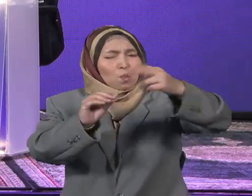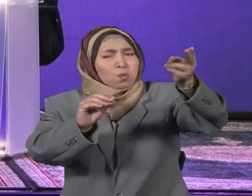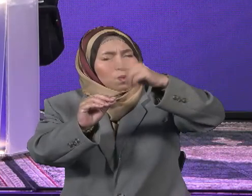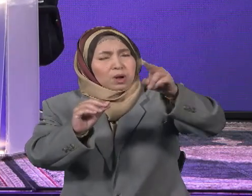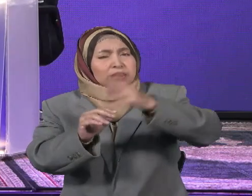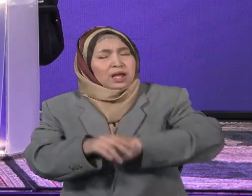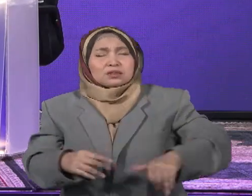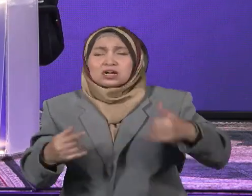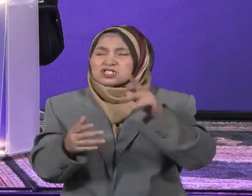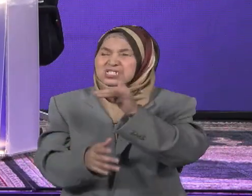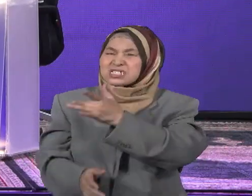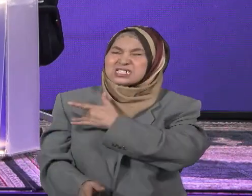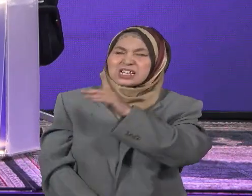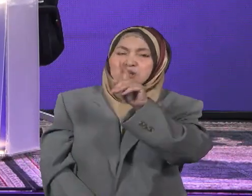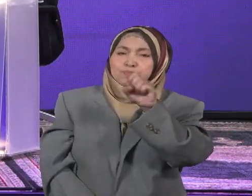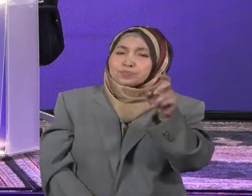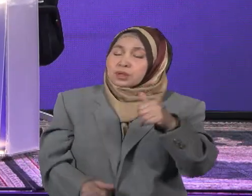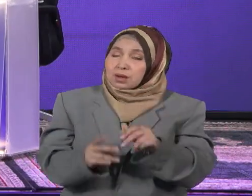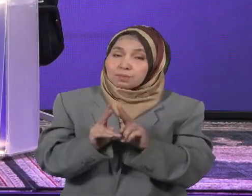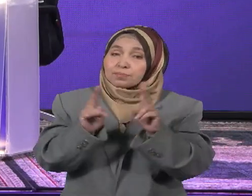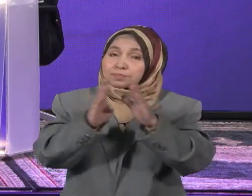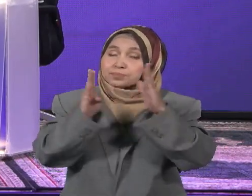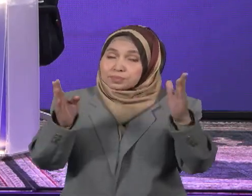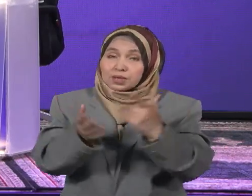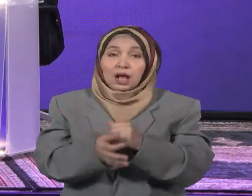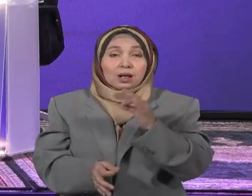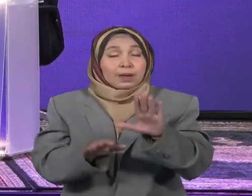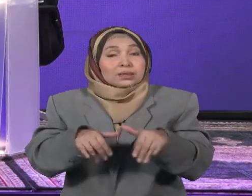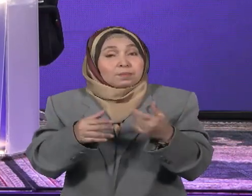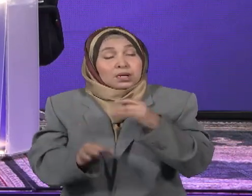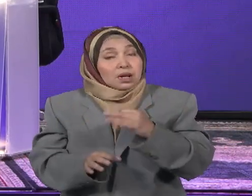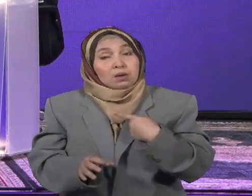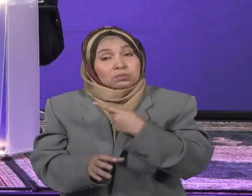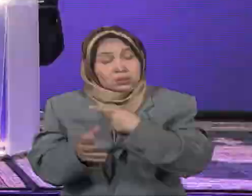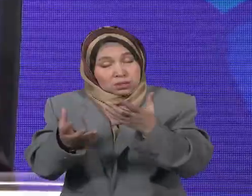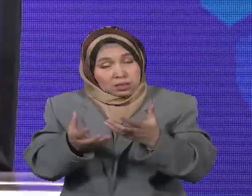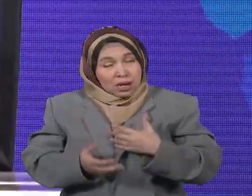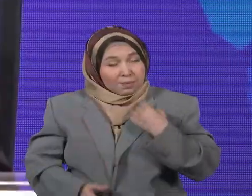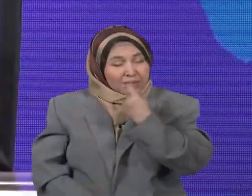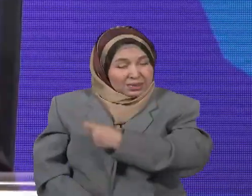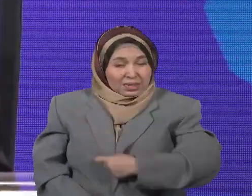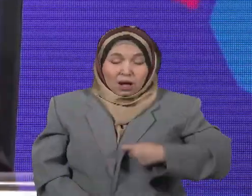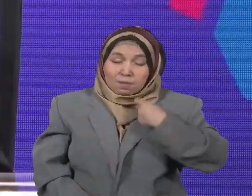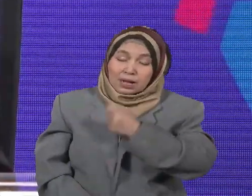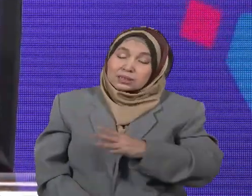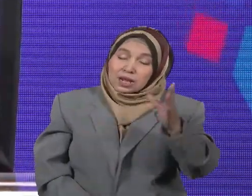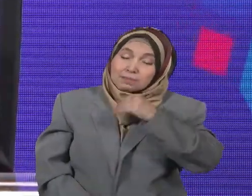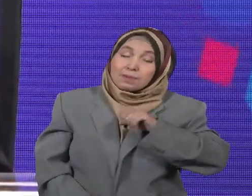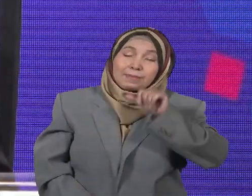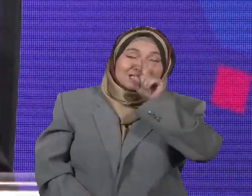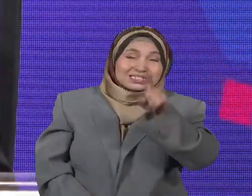dan besar daripada riba ini sendiri. Jadi bagaimana kalau kita ingin bertaubat dan memastikan kita